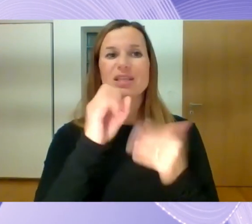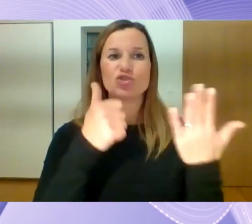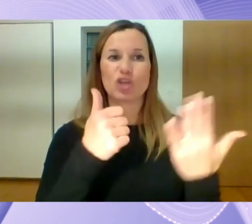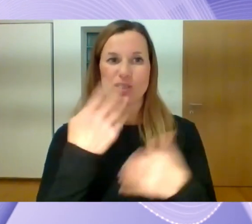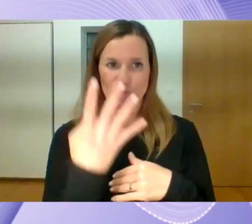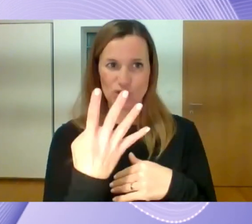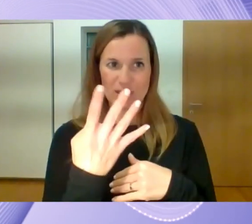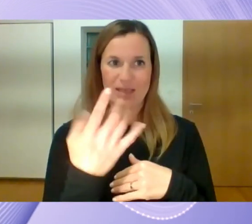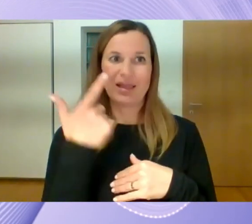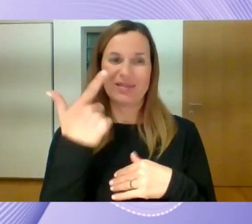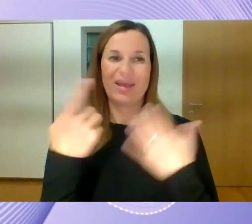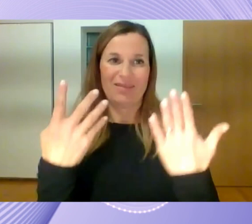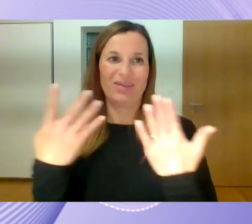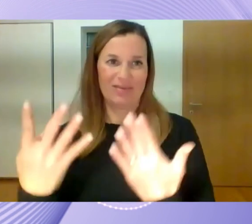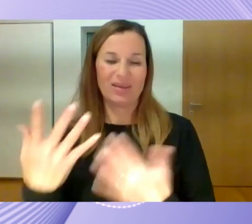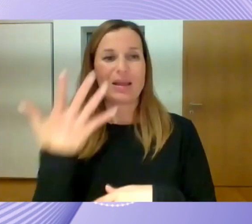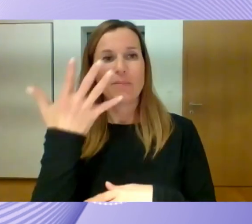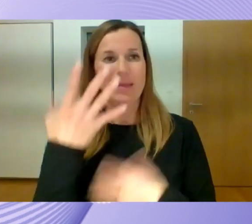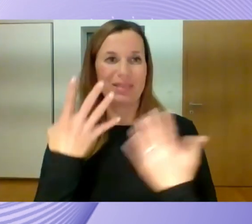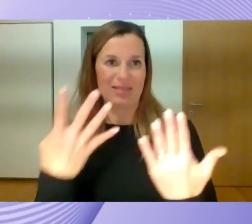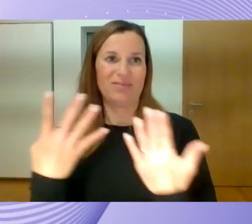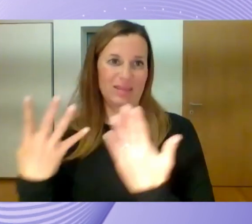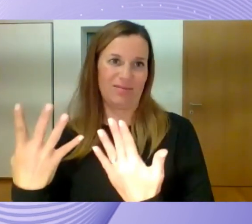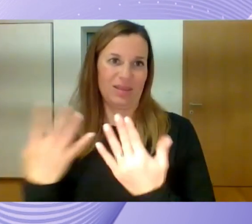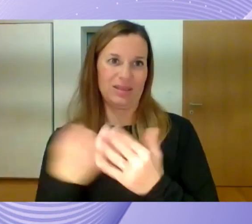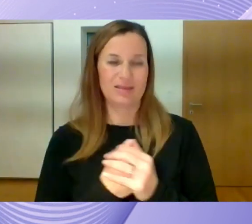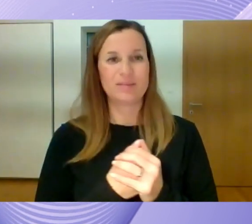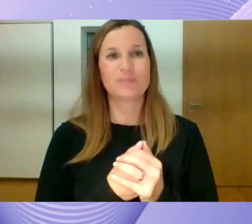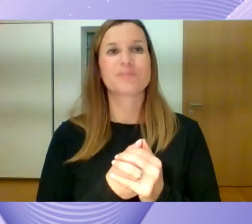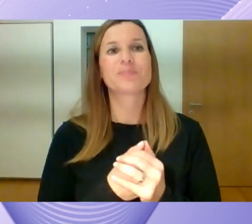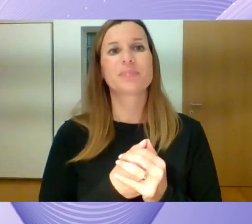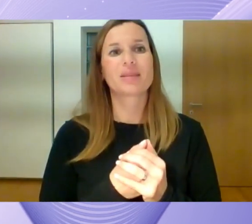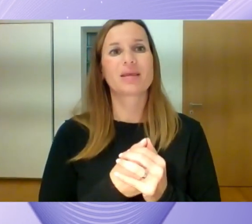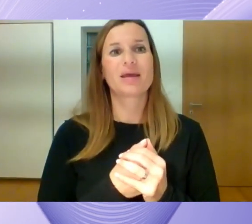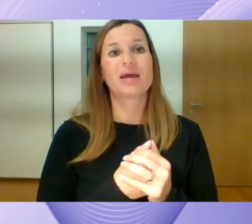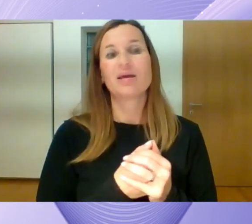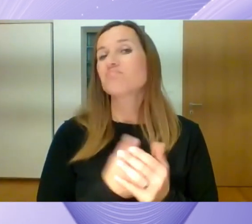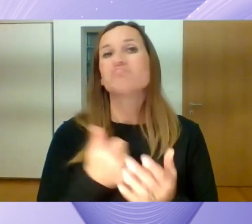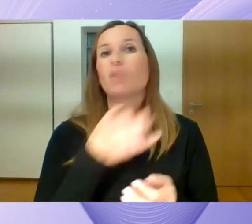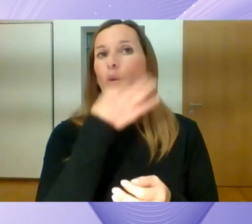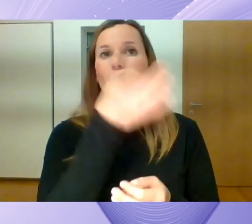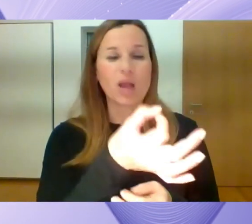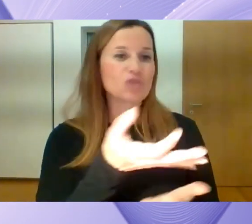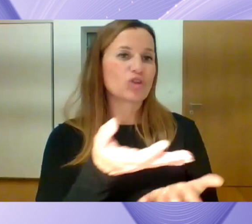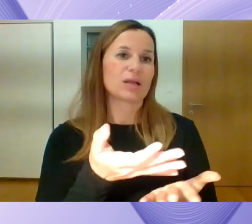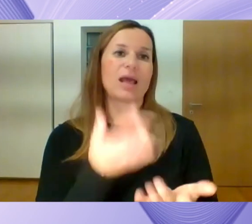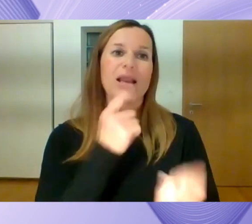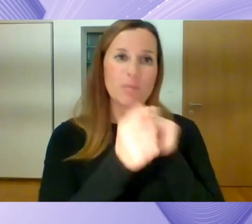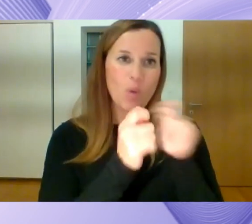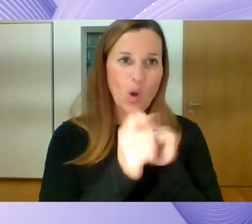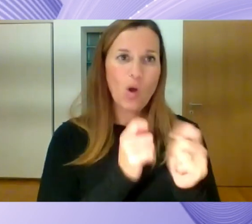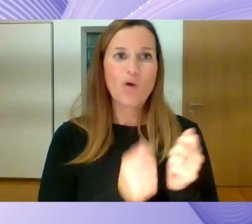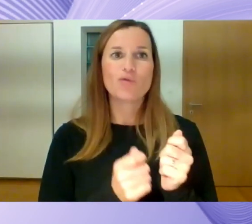064 299 599. Da tudi samo, če rabite pogovor, ko imate doma